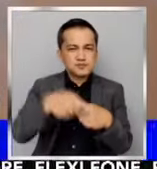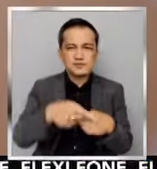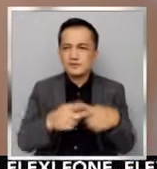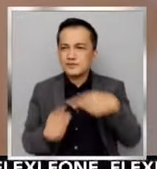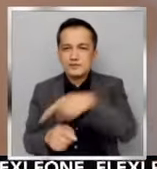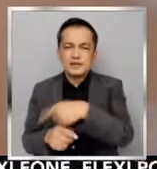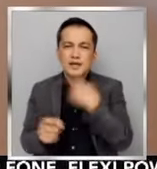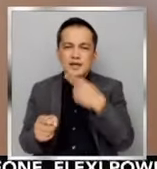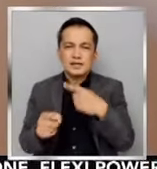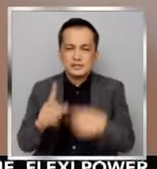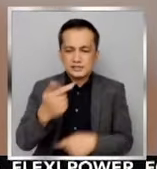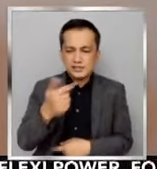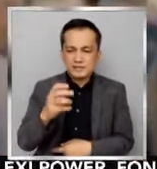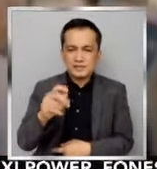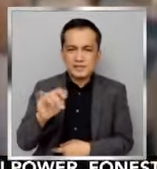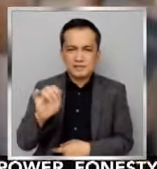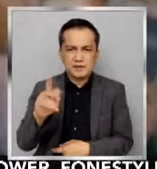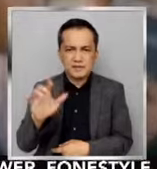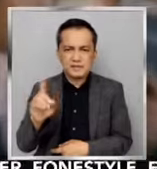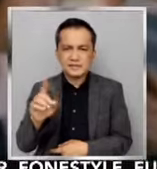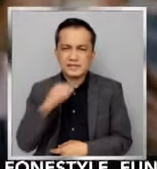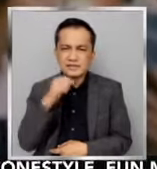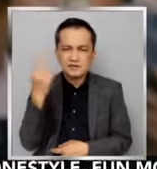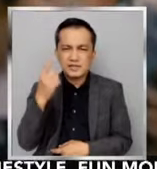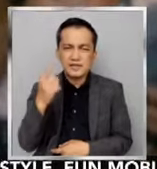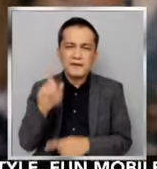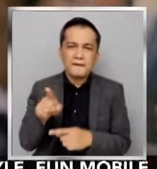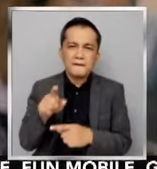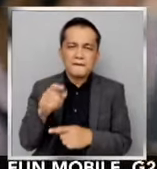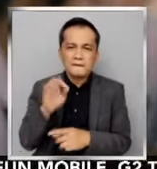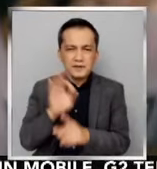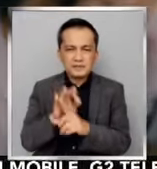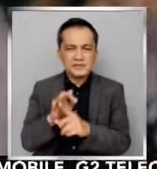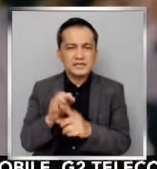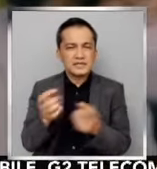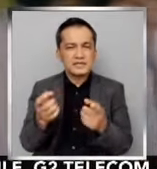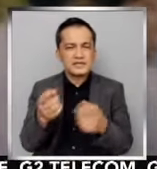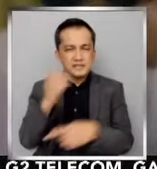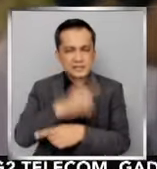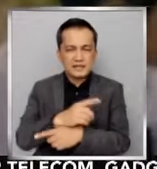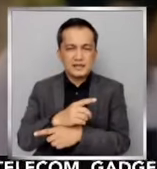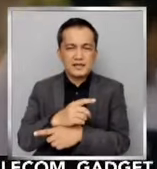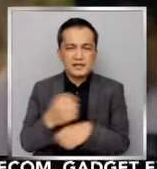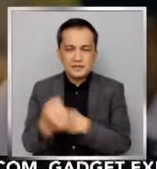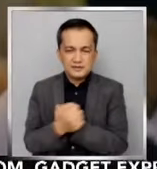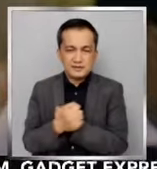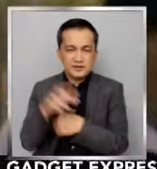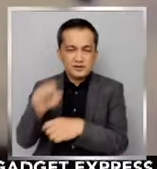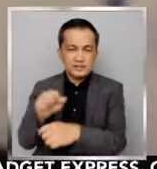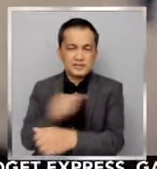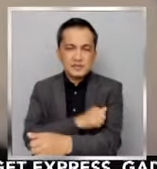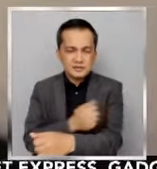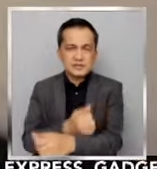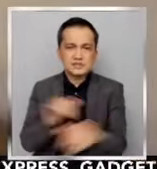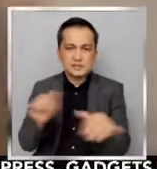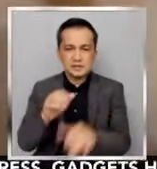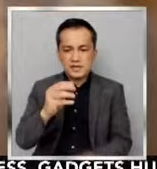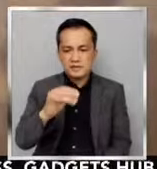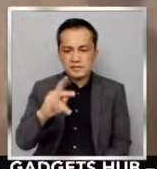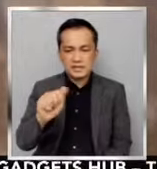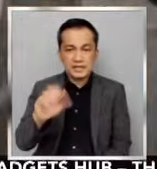Telebabad, hindi lang sa Fans Day ng Love is Cut in His Arms nangyari, kundi pati sa episode ng Maria Clara at Ibarra nung isang